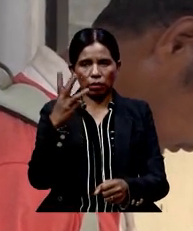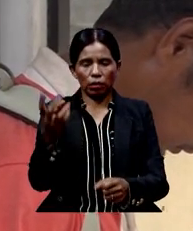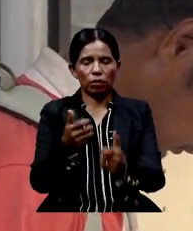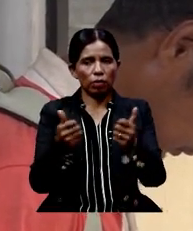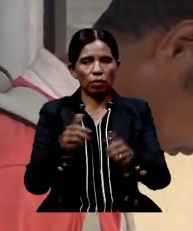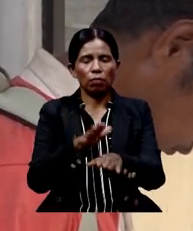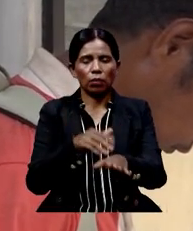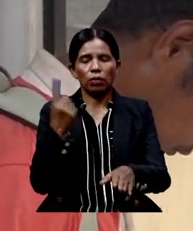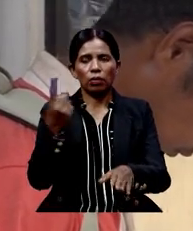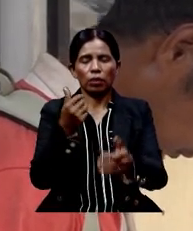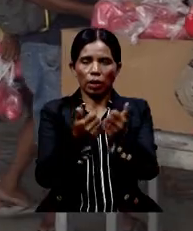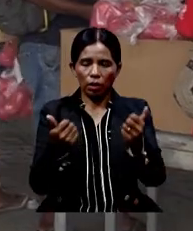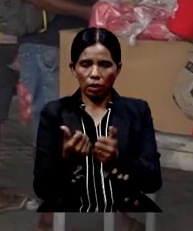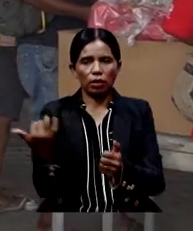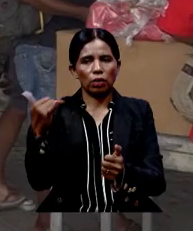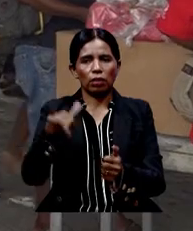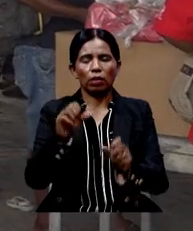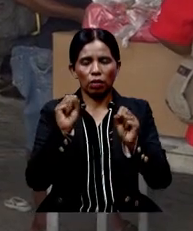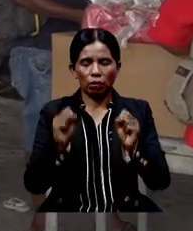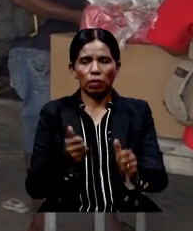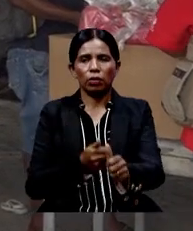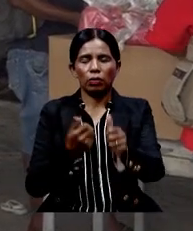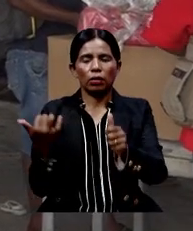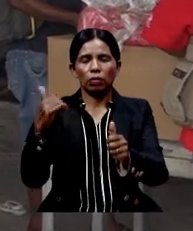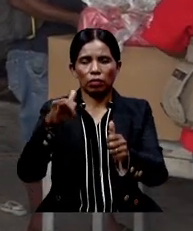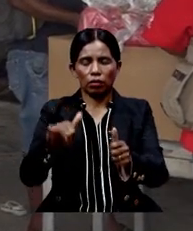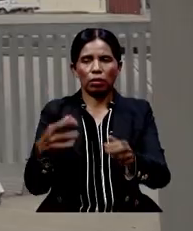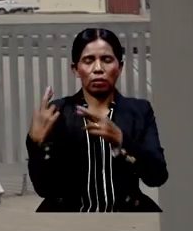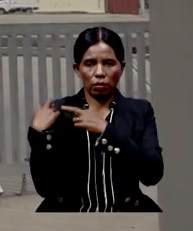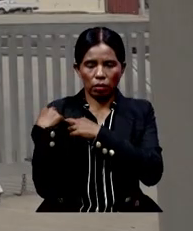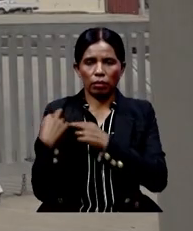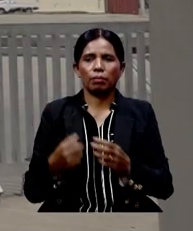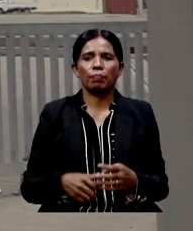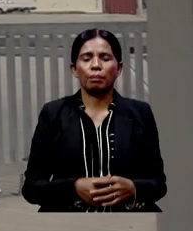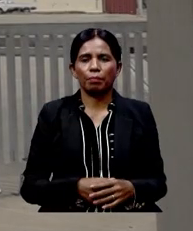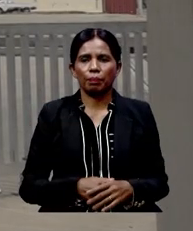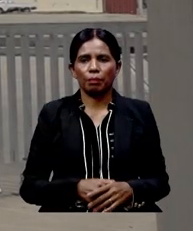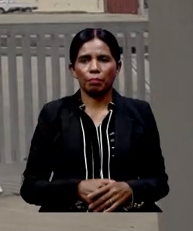samara bebek ba agensia hirak ne ho di bele kumpri sirena dever. Mateus Romario, Tito Silva, GMN.